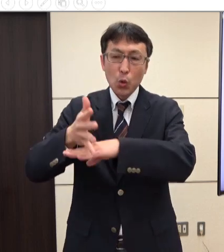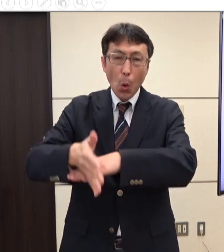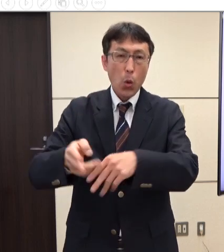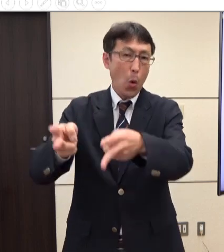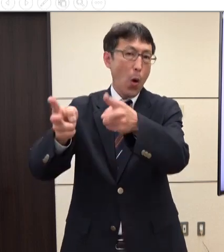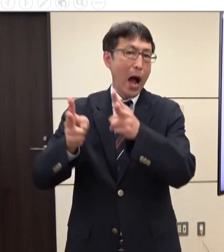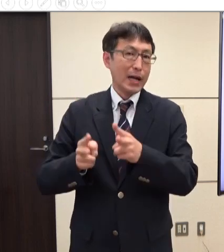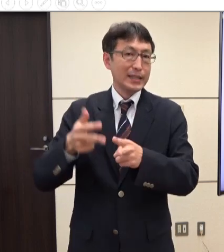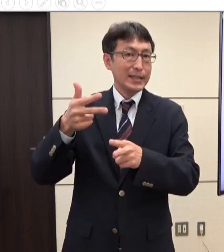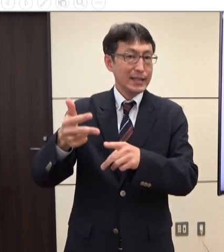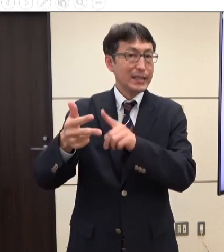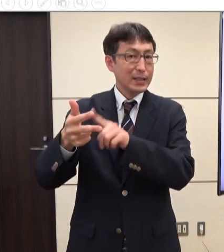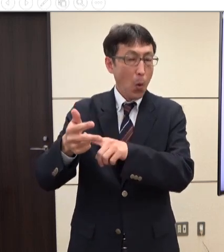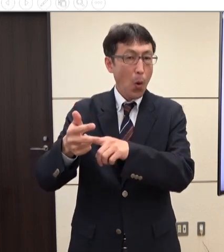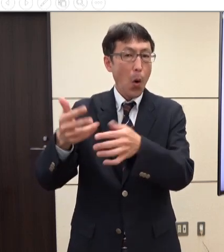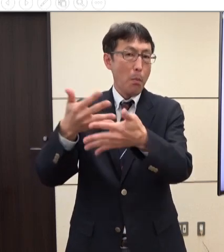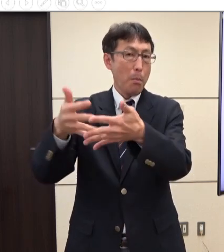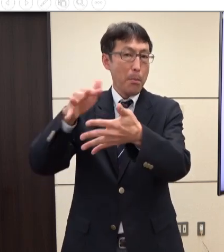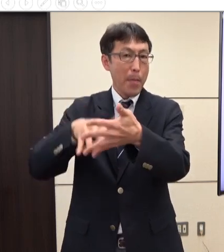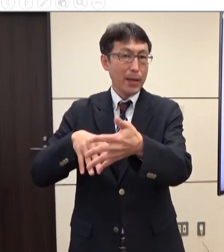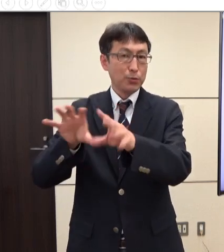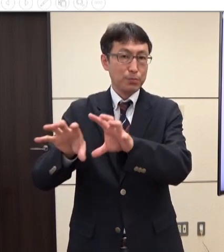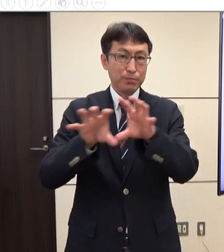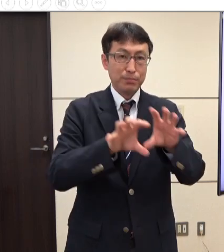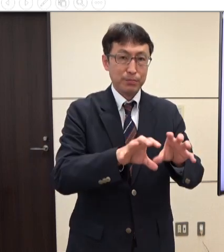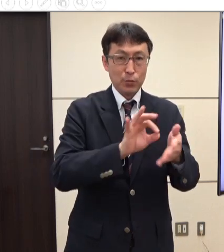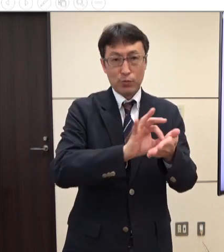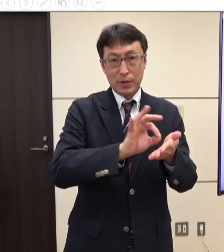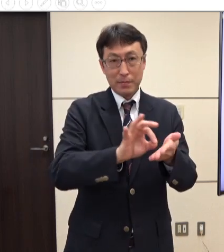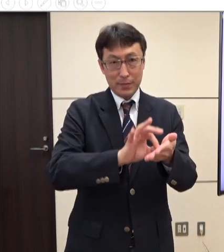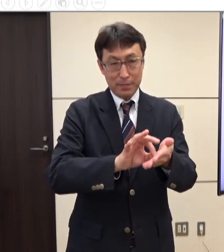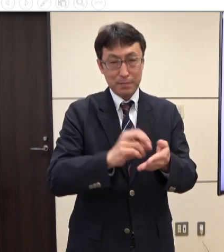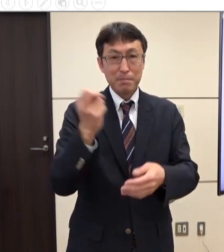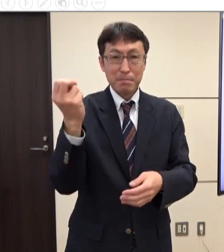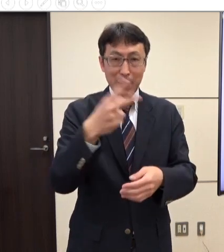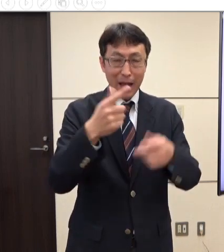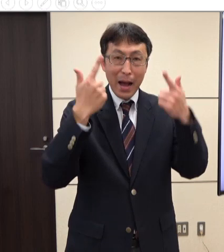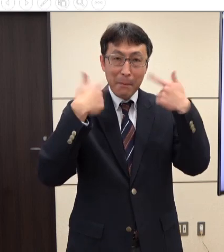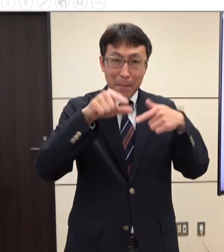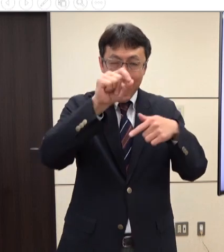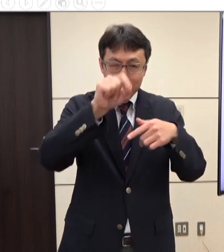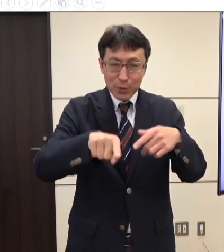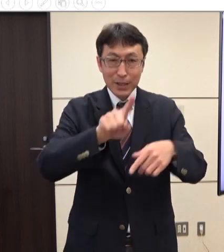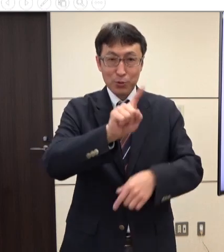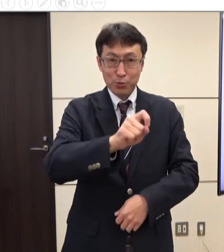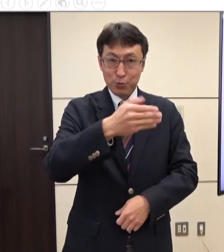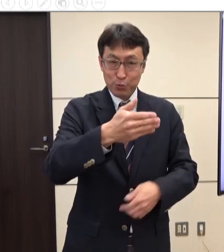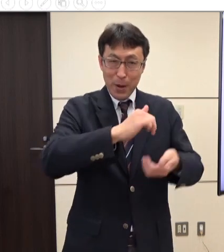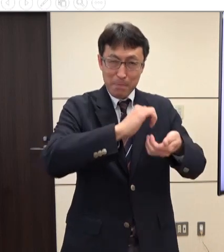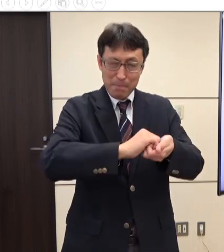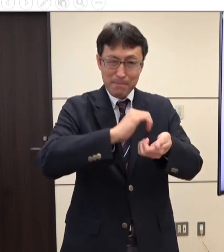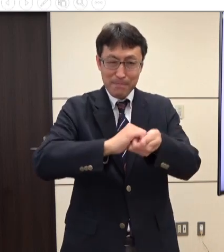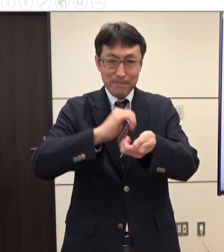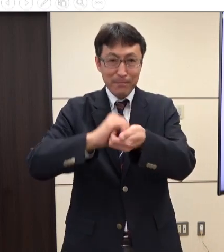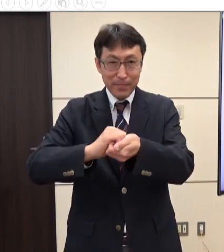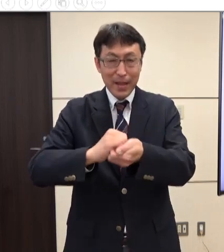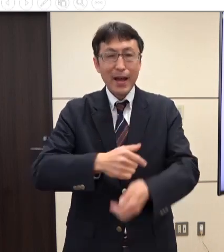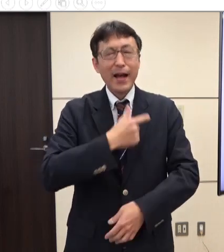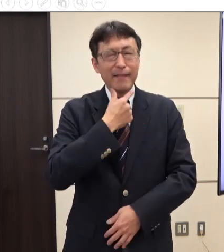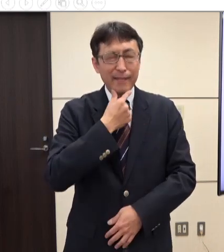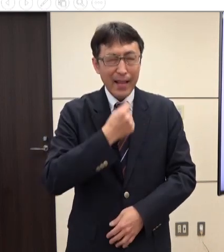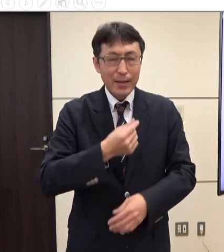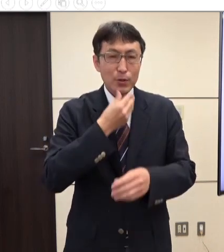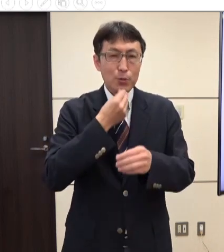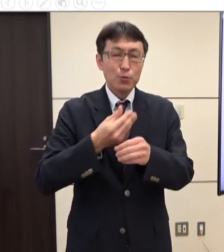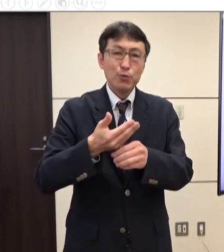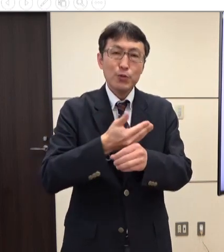19日の週にはですね先ほど申し上げた福 福島型給食の大好き福島の日の